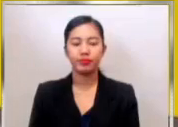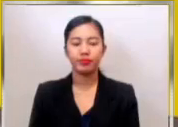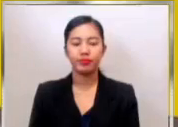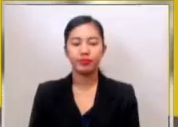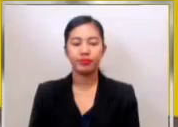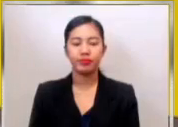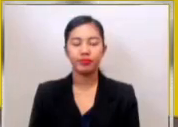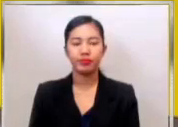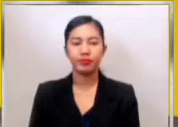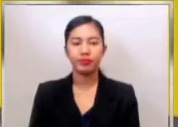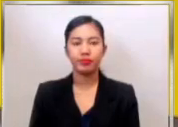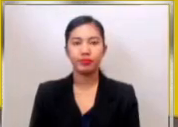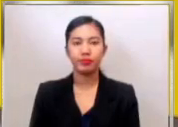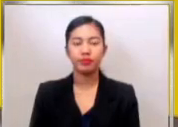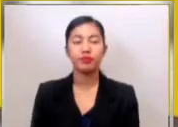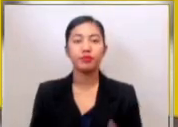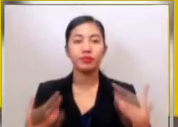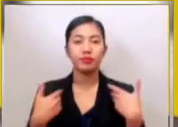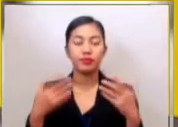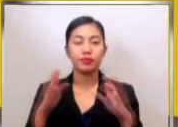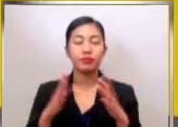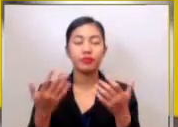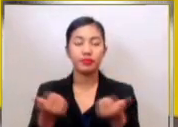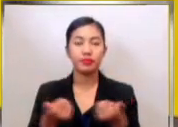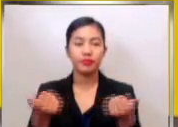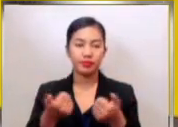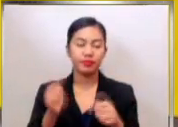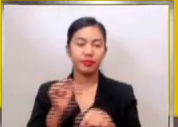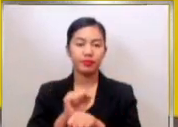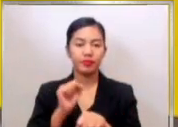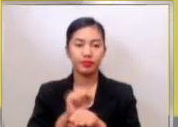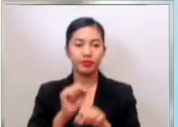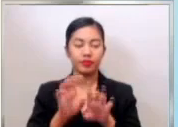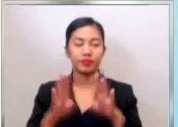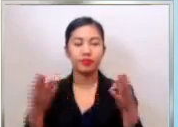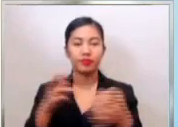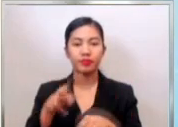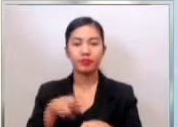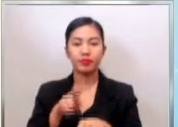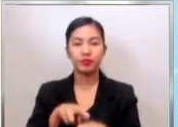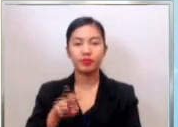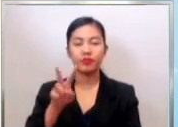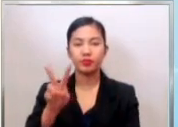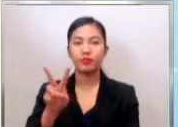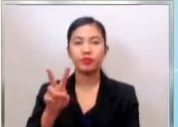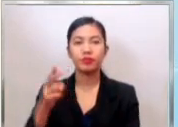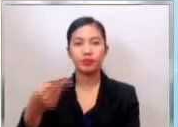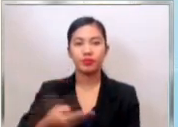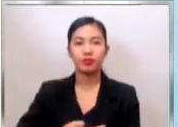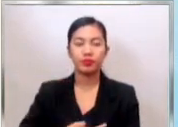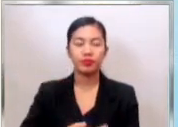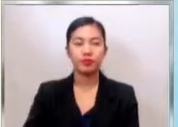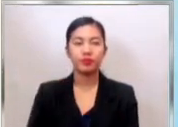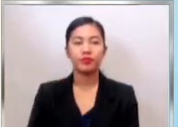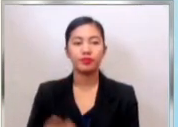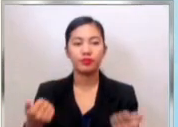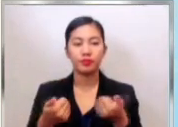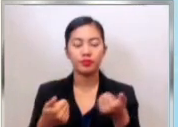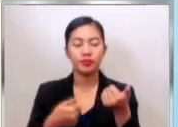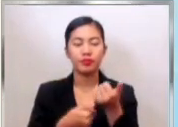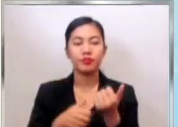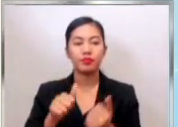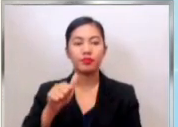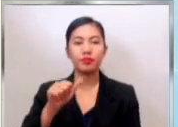May job opening po ngayon sa ilang opisina sa Region 2. Hiring ng isang administrative aide at 2 project development officer